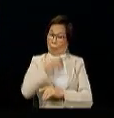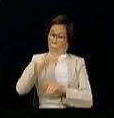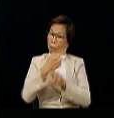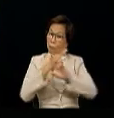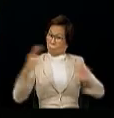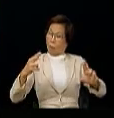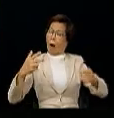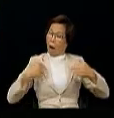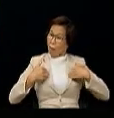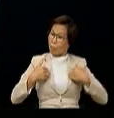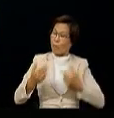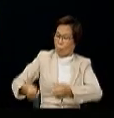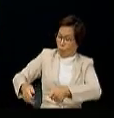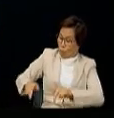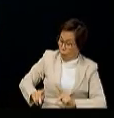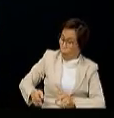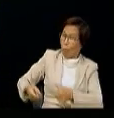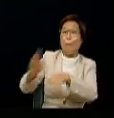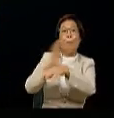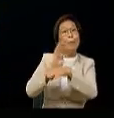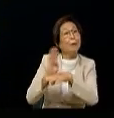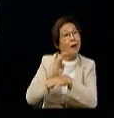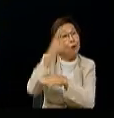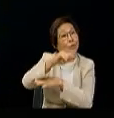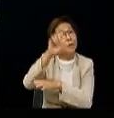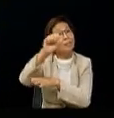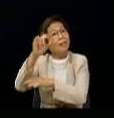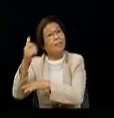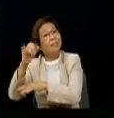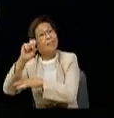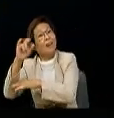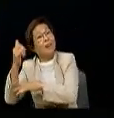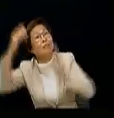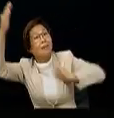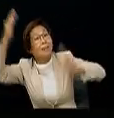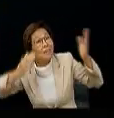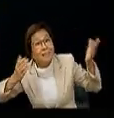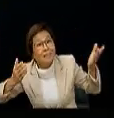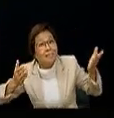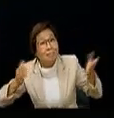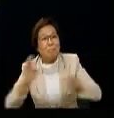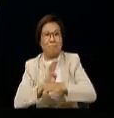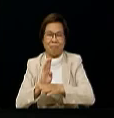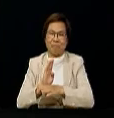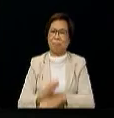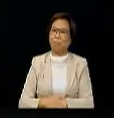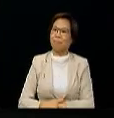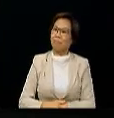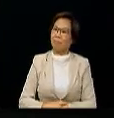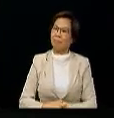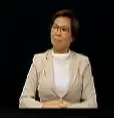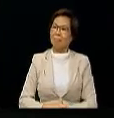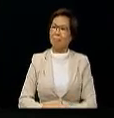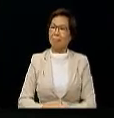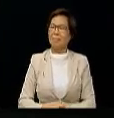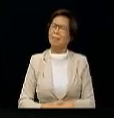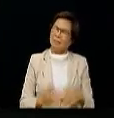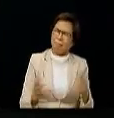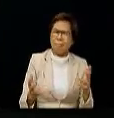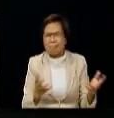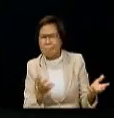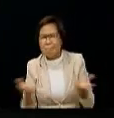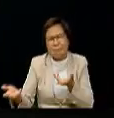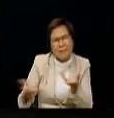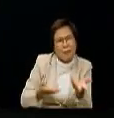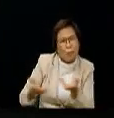tanda kesempatan-kesempatan penyiagaan untuk sakasazaka tempatan kita jadi itulah